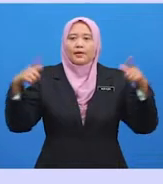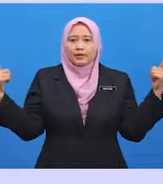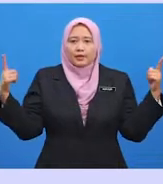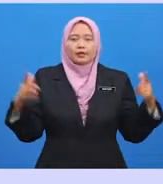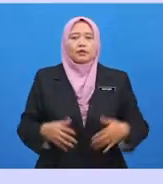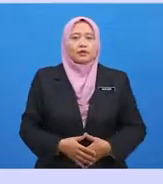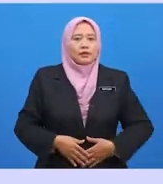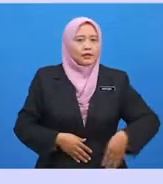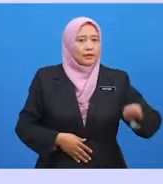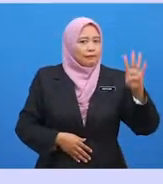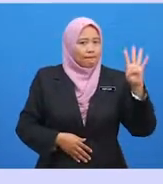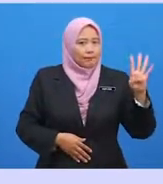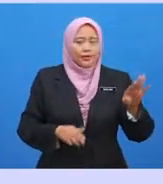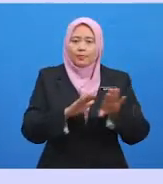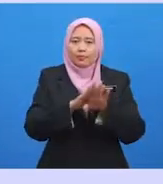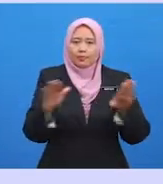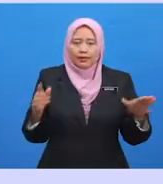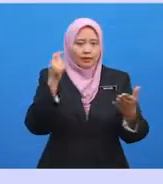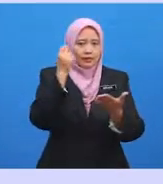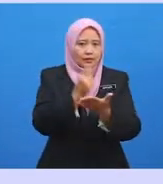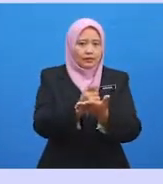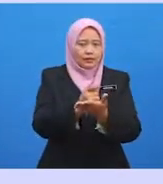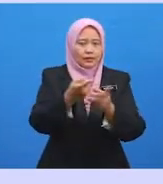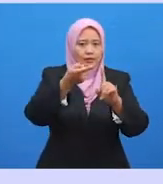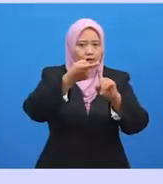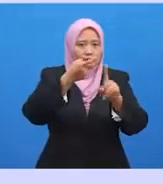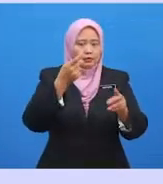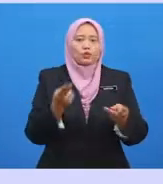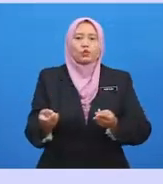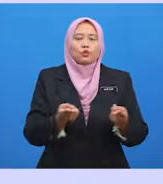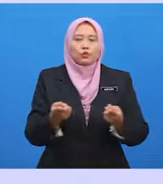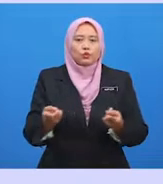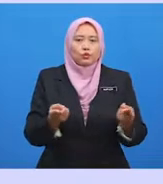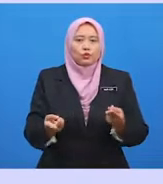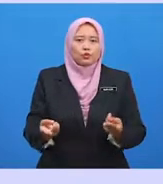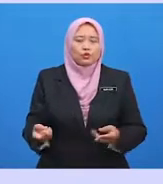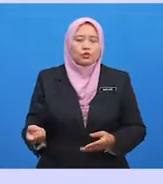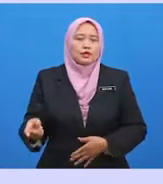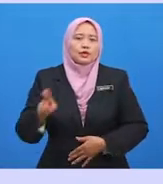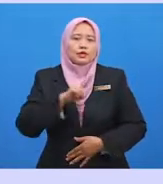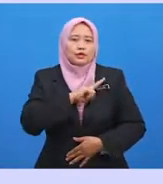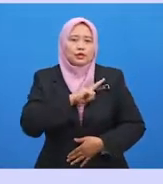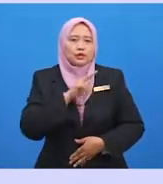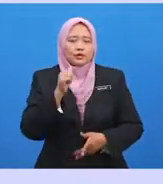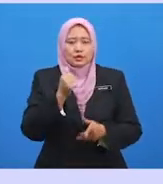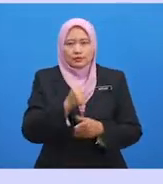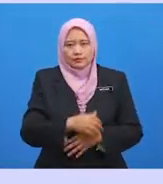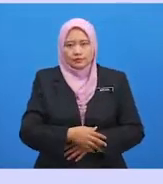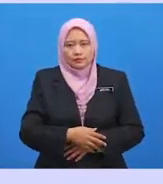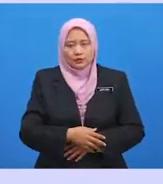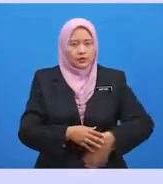keempat tidak ditahan daripada menguruskan hartanya atau mahjur alaih